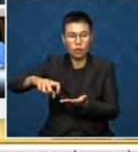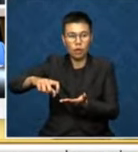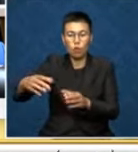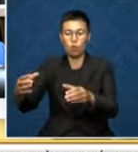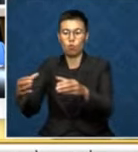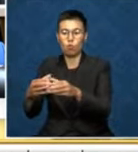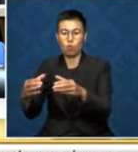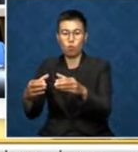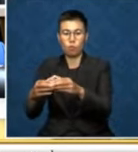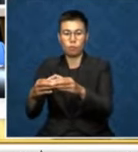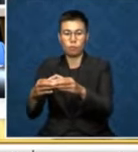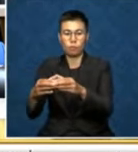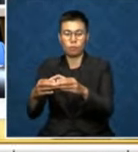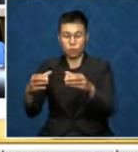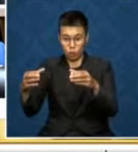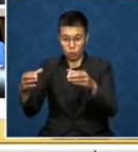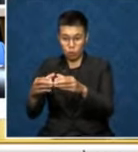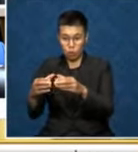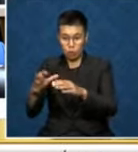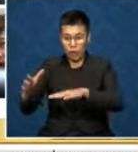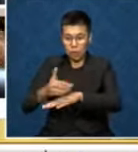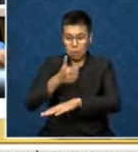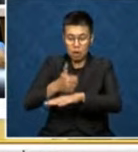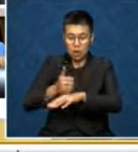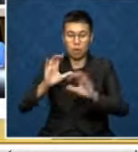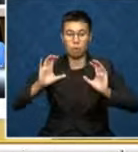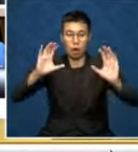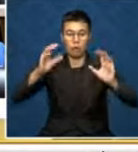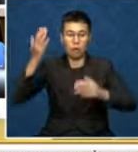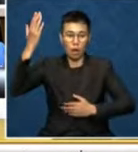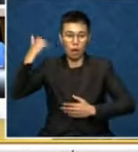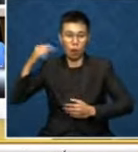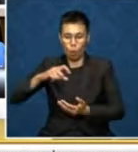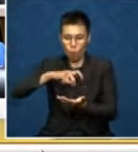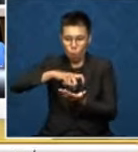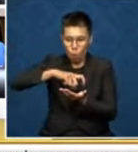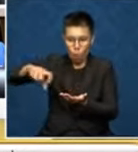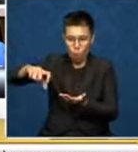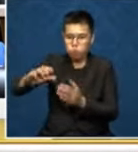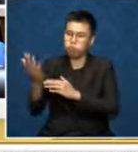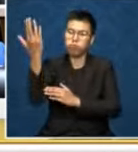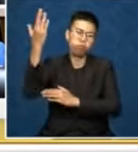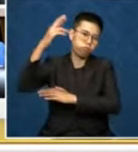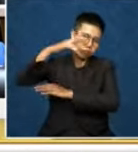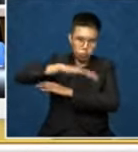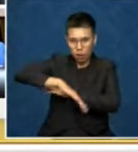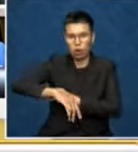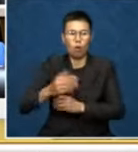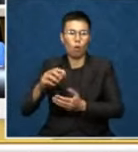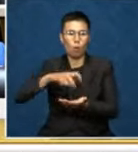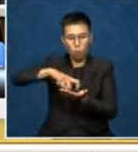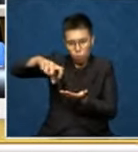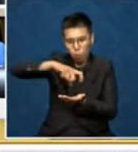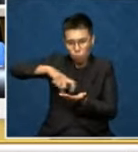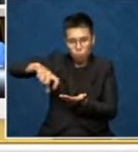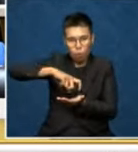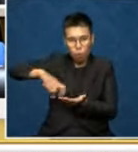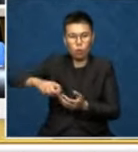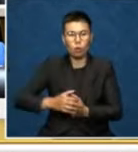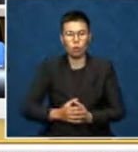การเมืองรัฐบาลชุดที่แล้วและชุดนี้ก็เข้ามาด้วยนะครับโอนทั้งวันทั้งคืนนะครับโอนทั้งวันทั้งคืนเลยทีเดียวนะ